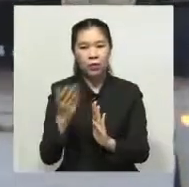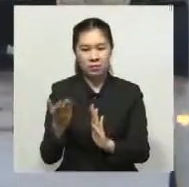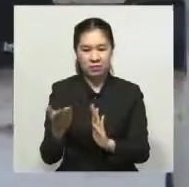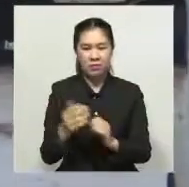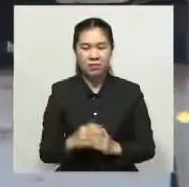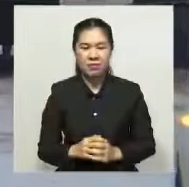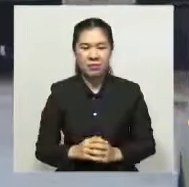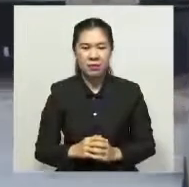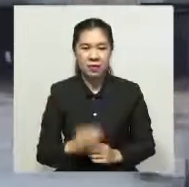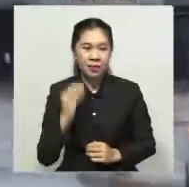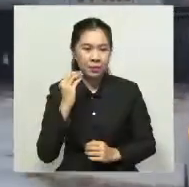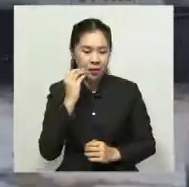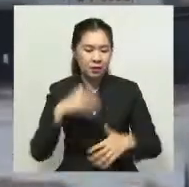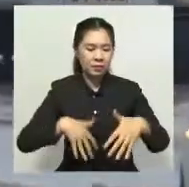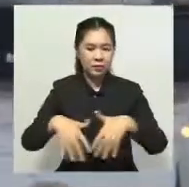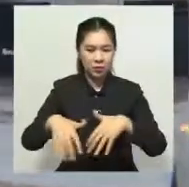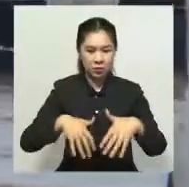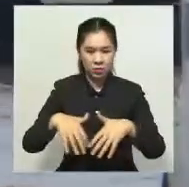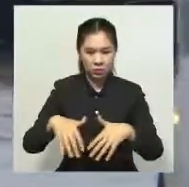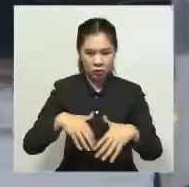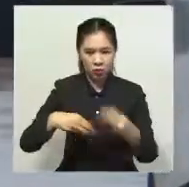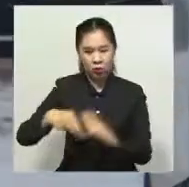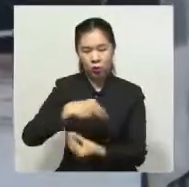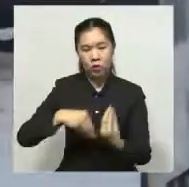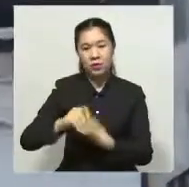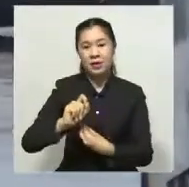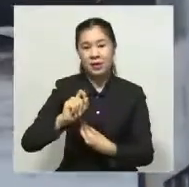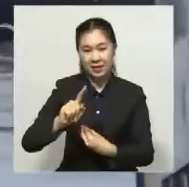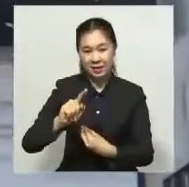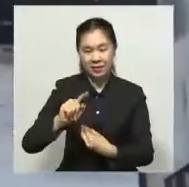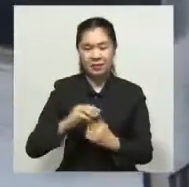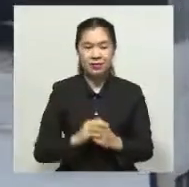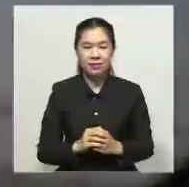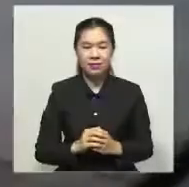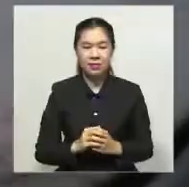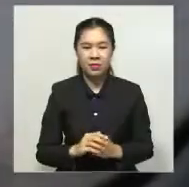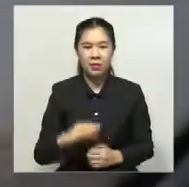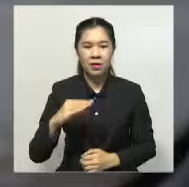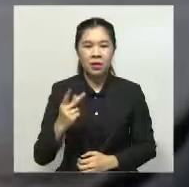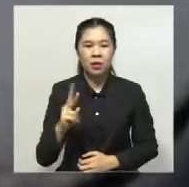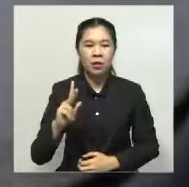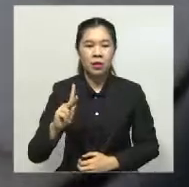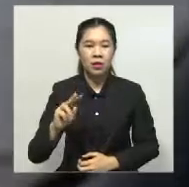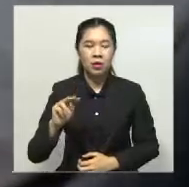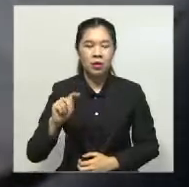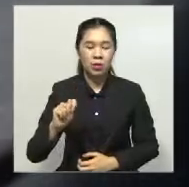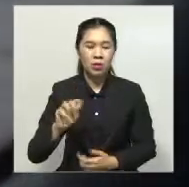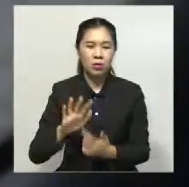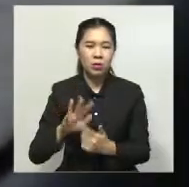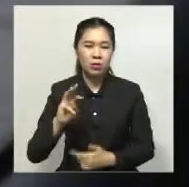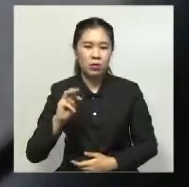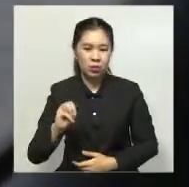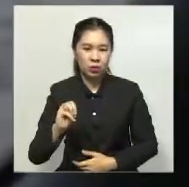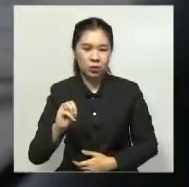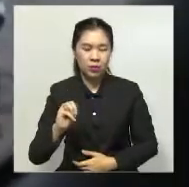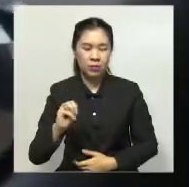ดยเฉพาะบ้านเรือนประชาชนและพื้นที่เศรษฐกิจในตำบลโคกตูมตำบล นิคมสร้างตนเองตำบลท่าศาลา